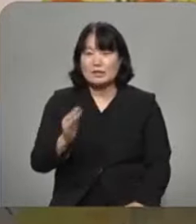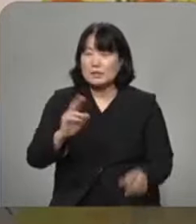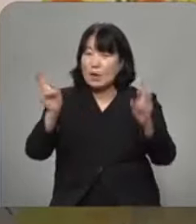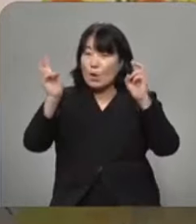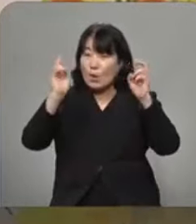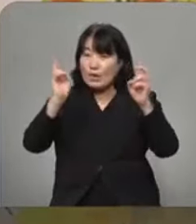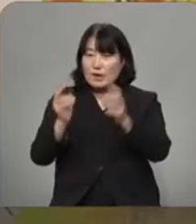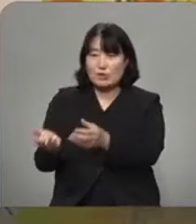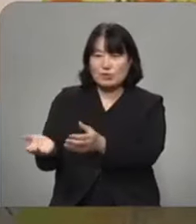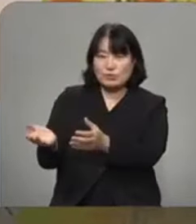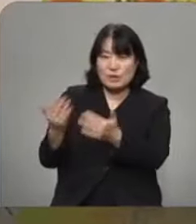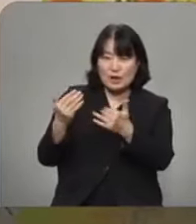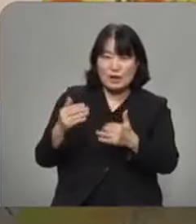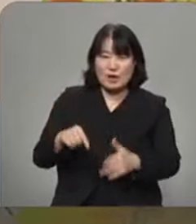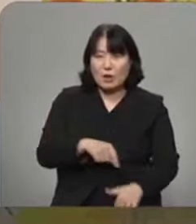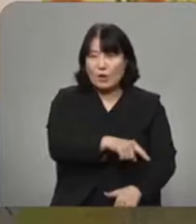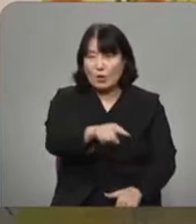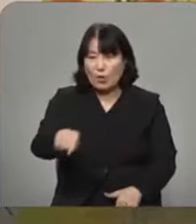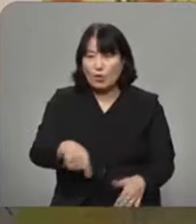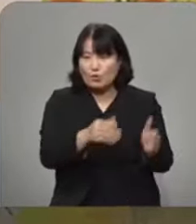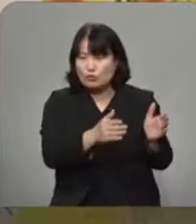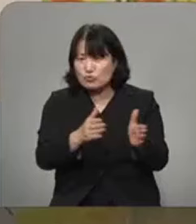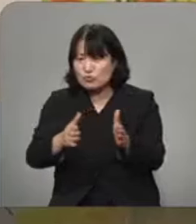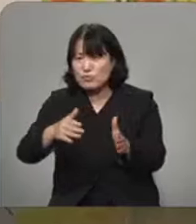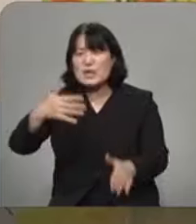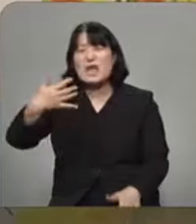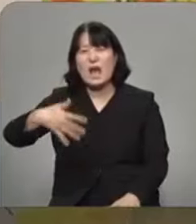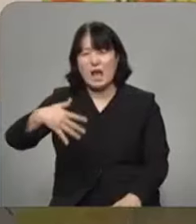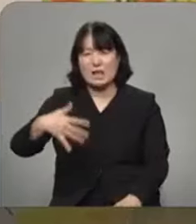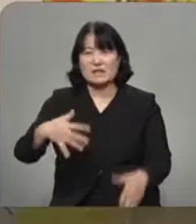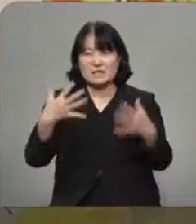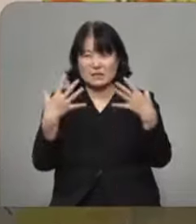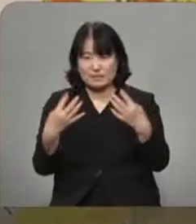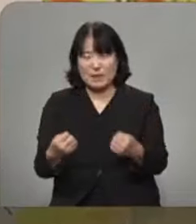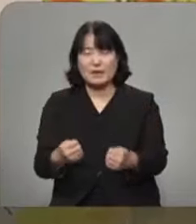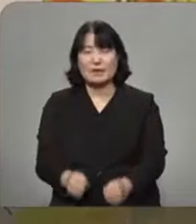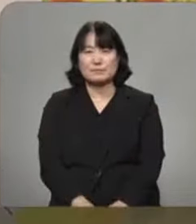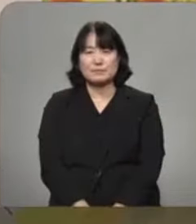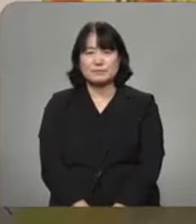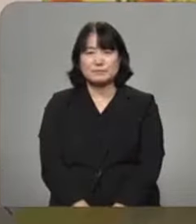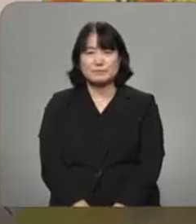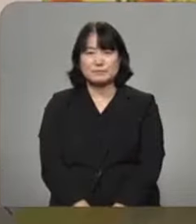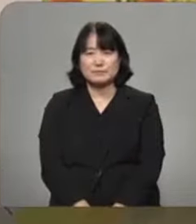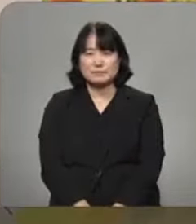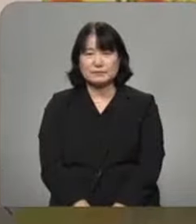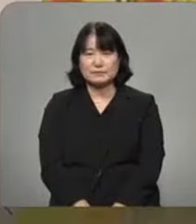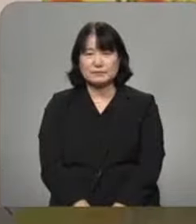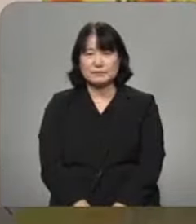산업 기반 마련 등 준비는 아직 갈길이 멀다 평가가 나옵니다이어서 엄기숙